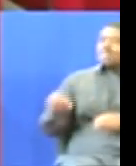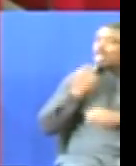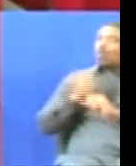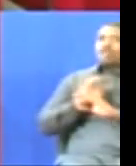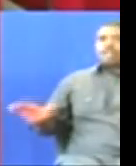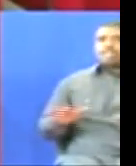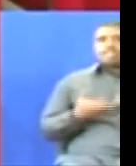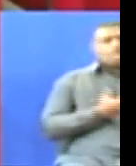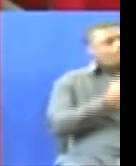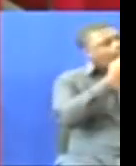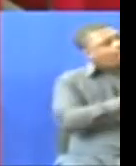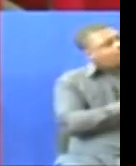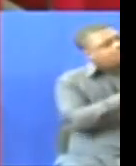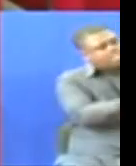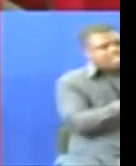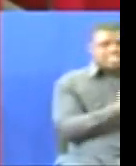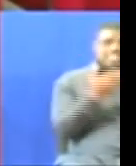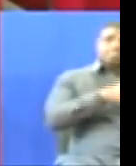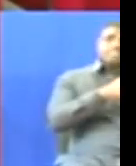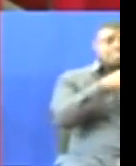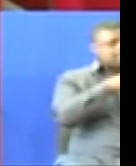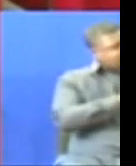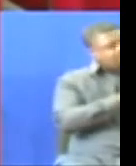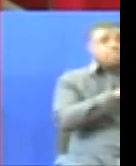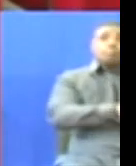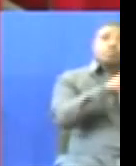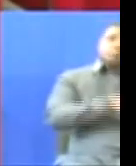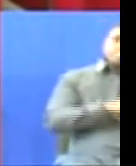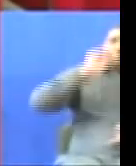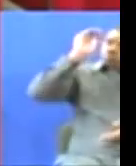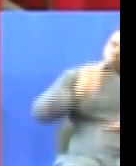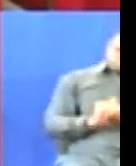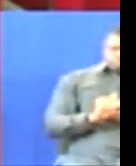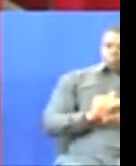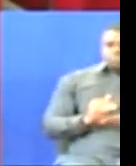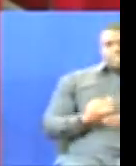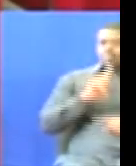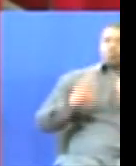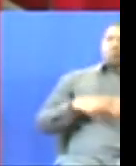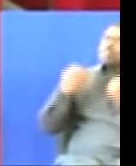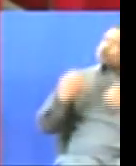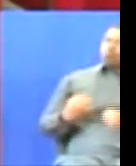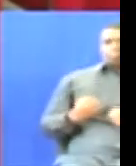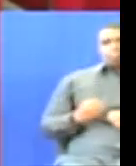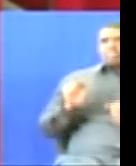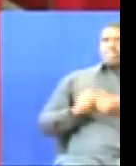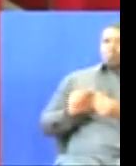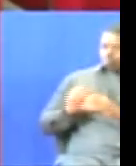sasa mfanye kazi, tunapoelekea katika uchaguzi basi tupunguze maswali magumu ya juu hii swala la mawasiliano. Mimi naamini wizara hii